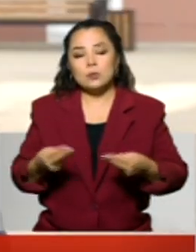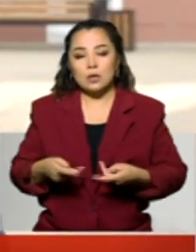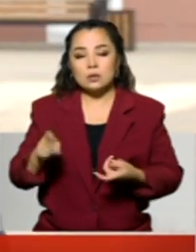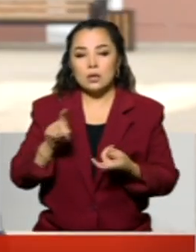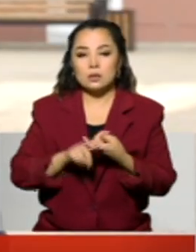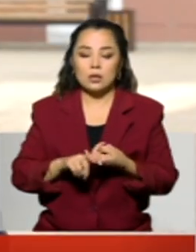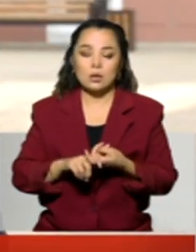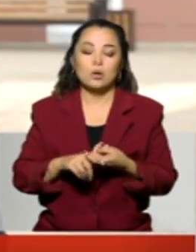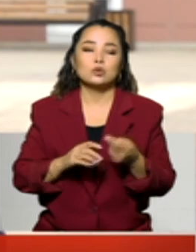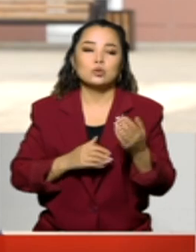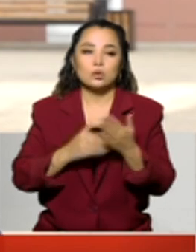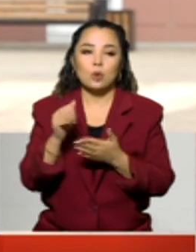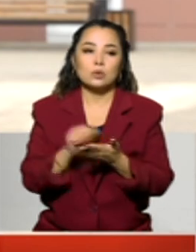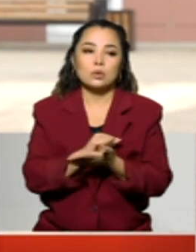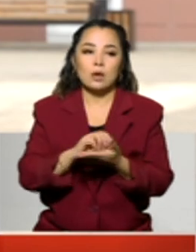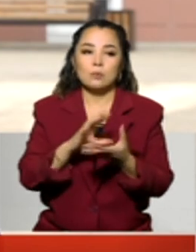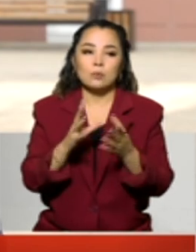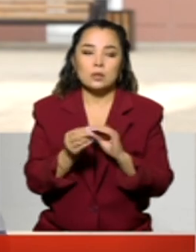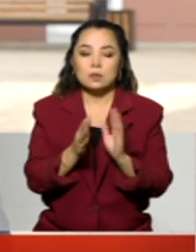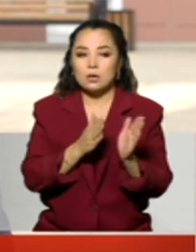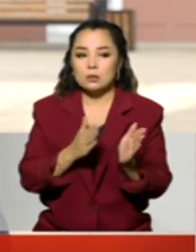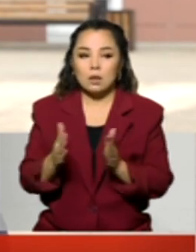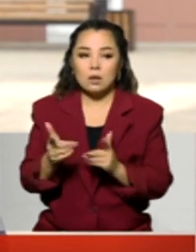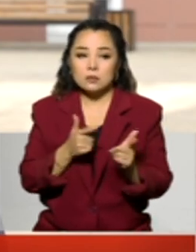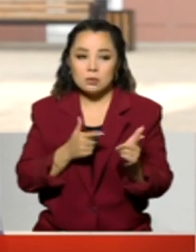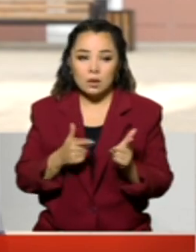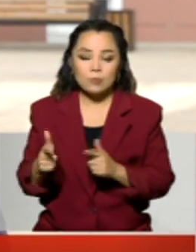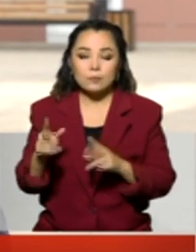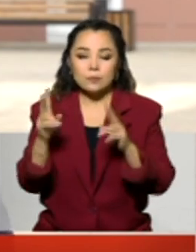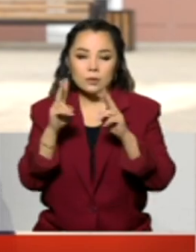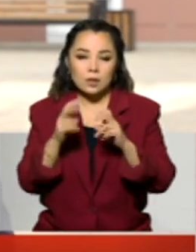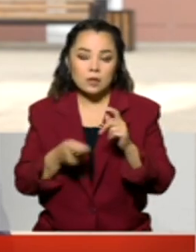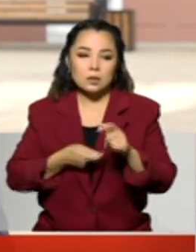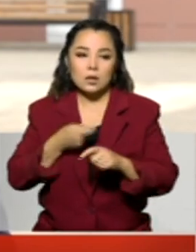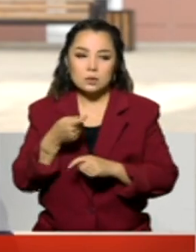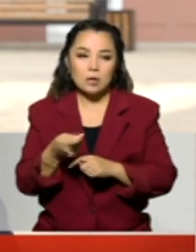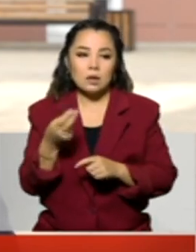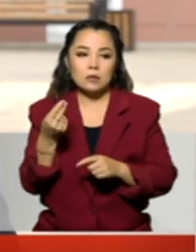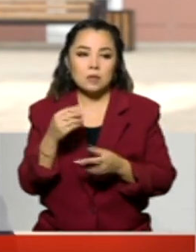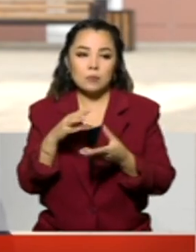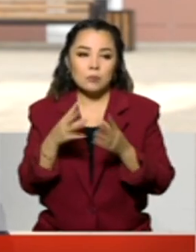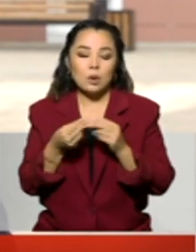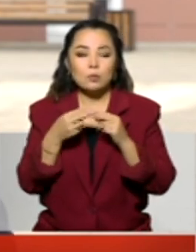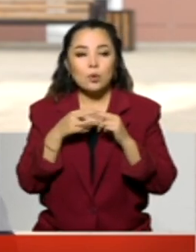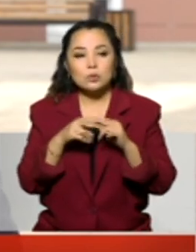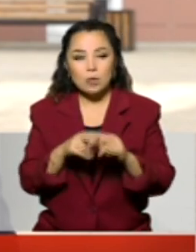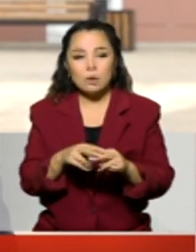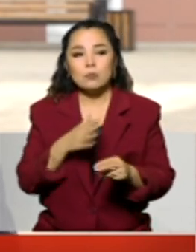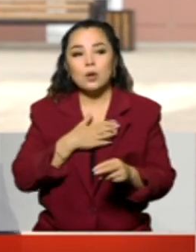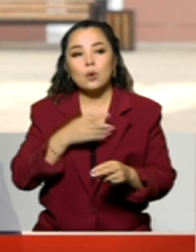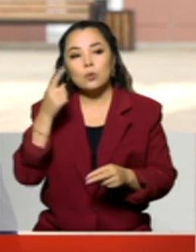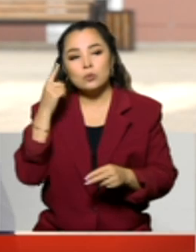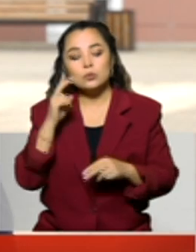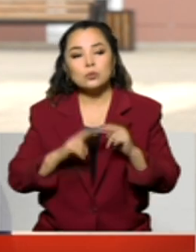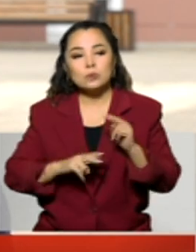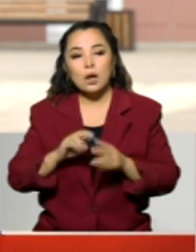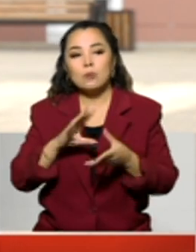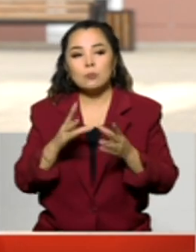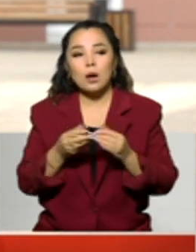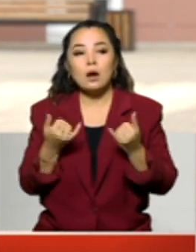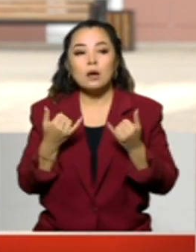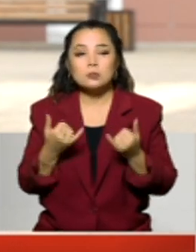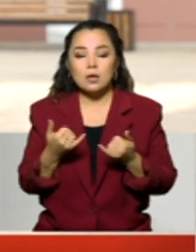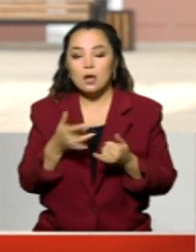жобалық сметалық құжаттарының бәрі толық дайындалып, экспертизаға кіріп, қаражаттың бәрі бөлініп, мен ойлаймын, осы құрылыстың барлығы